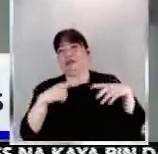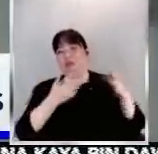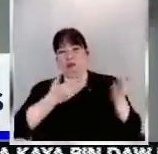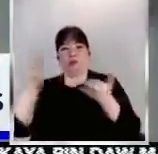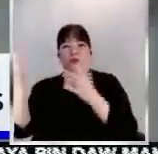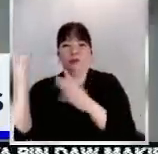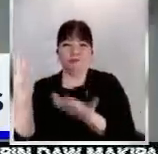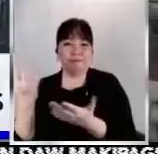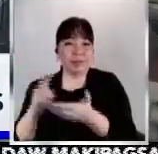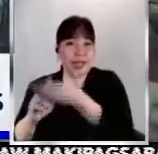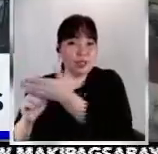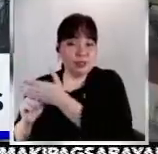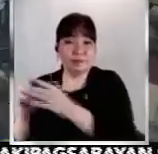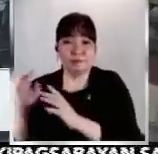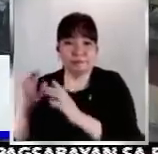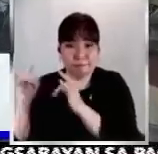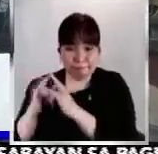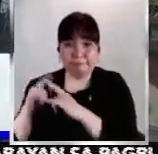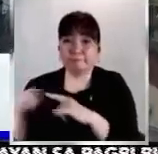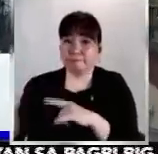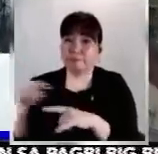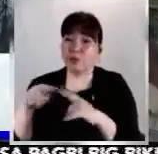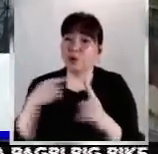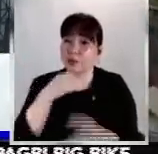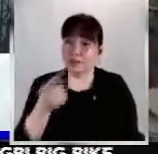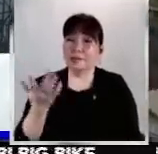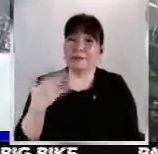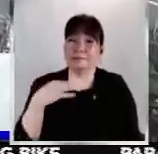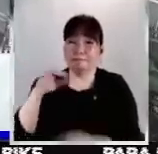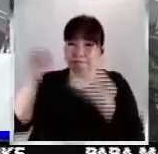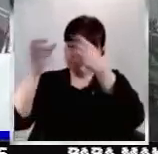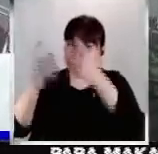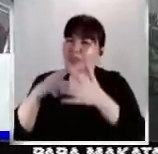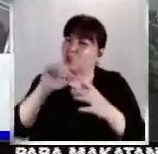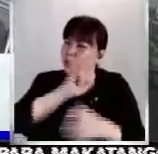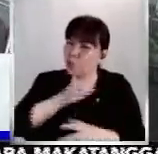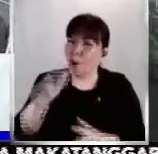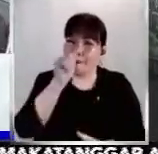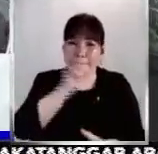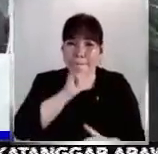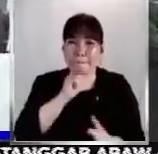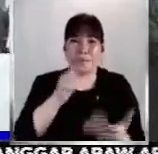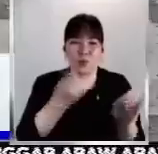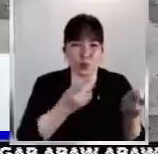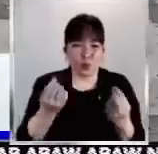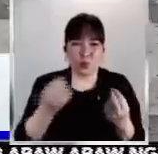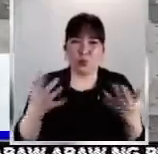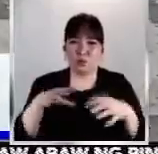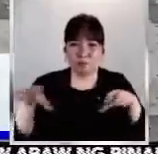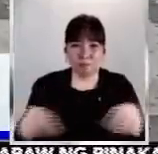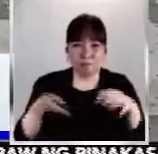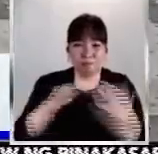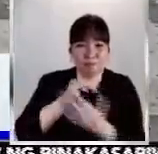at kanilang mga eksperto, gawin ang lahat ng pamantayan para maiwasang mahawa ng COVID. Ito ang sagot ng kagawaran sa sinabi